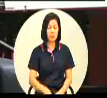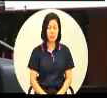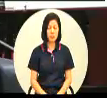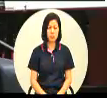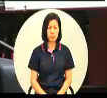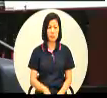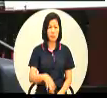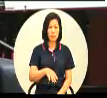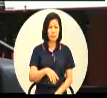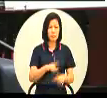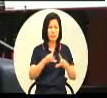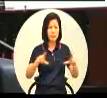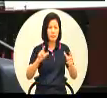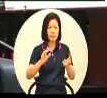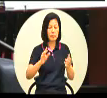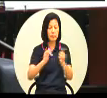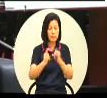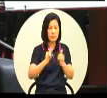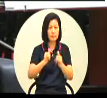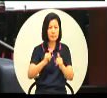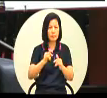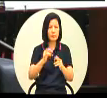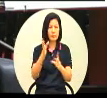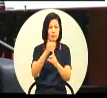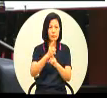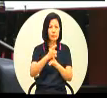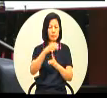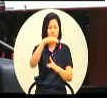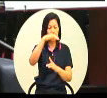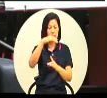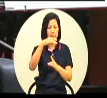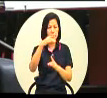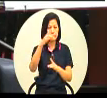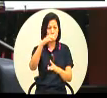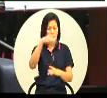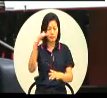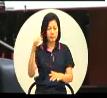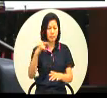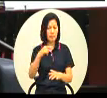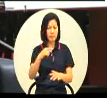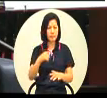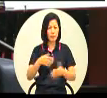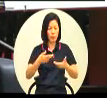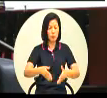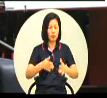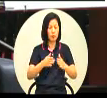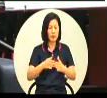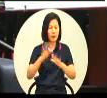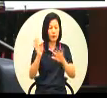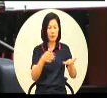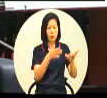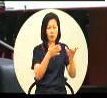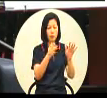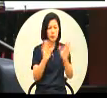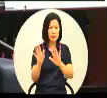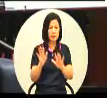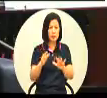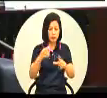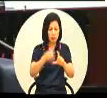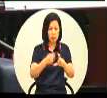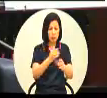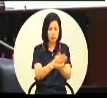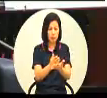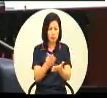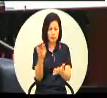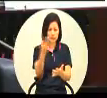风景区是按高雄市非常重要的八大风景区之一啊。因为这个地方